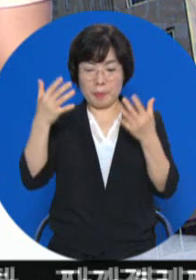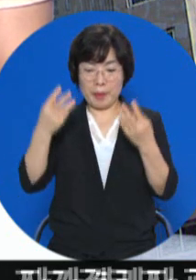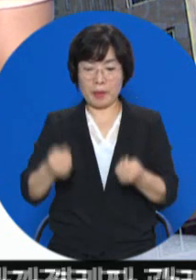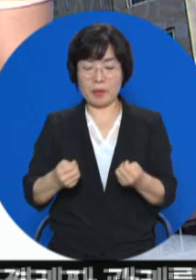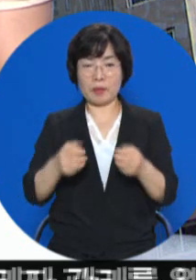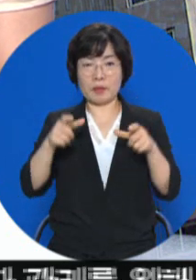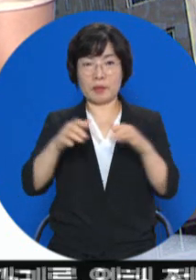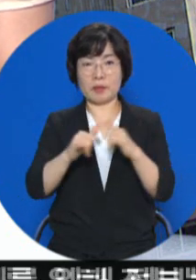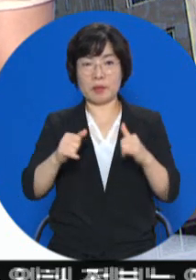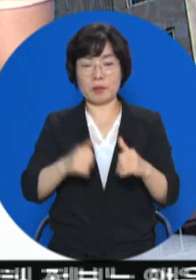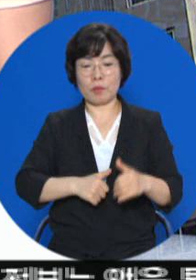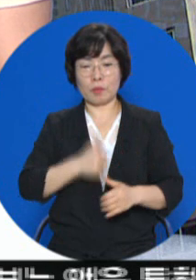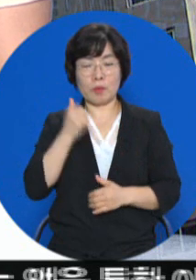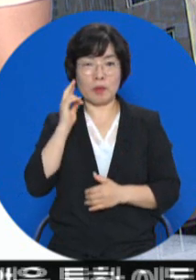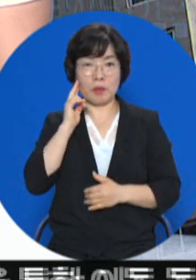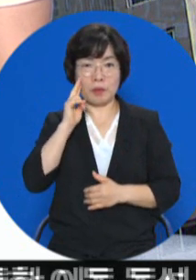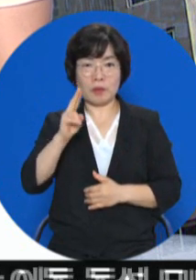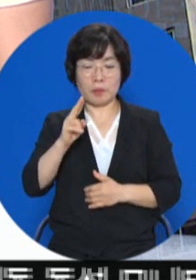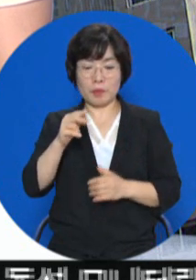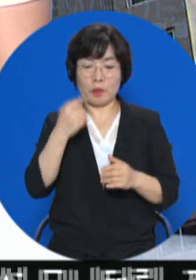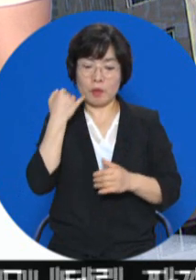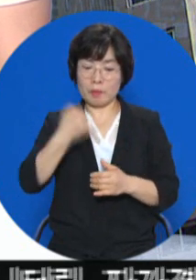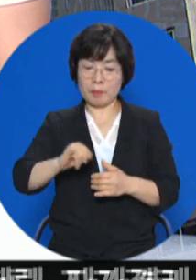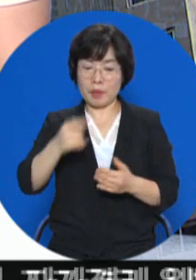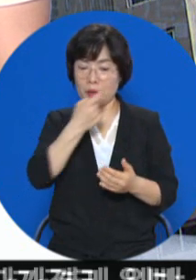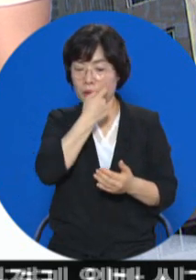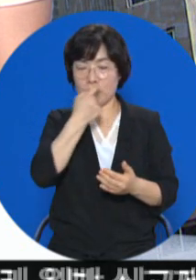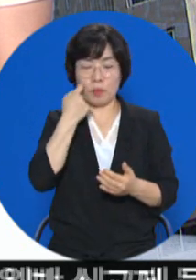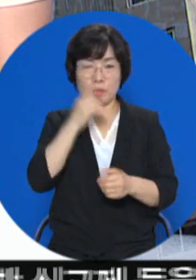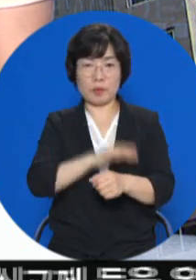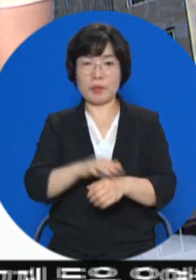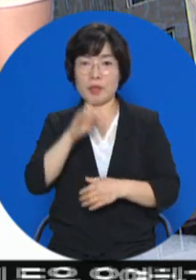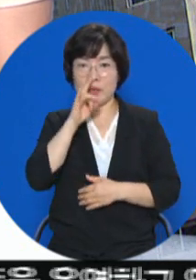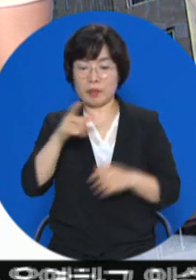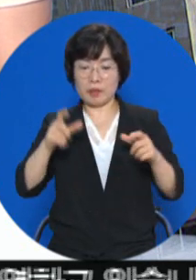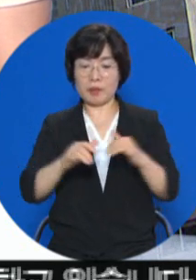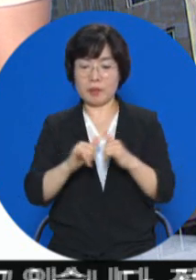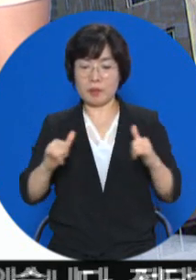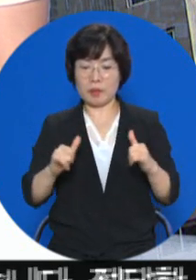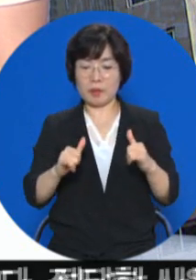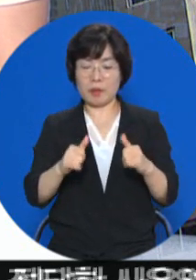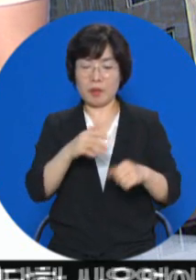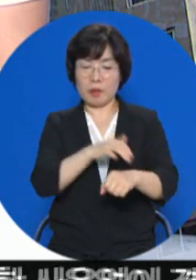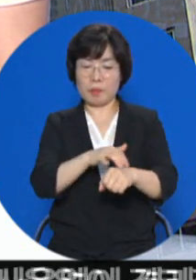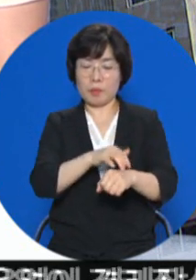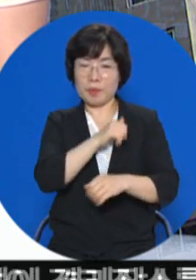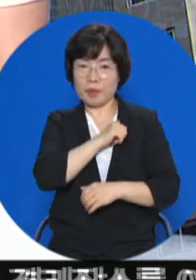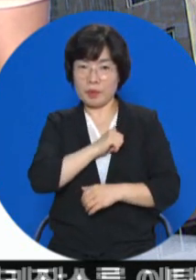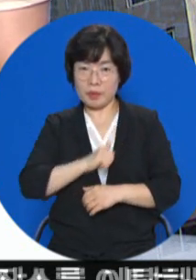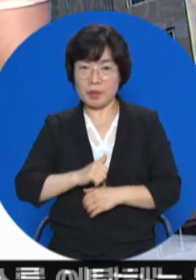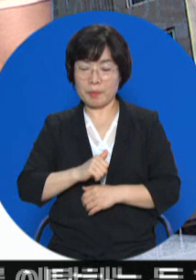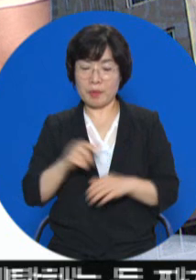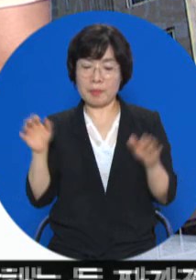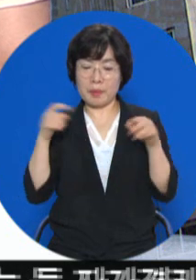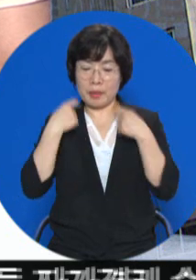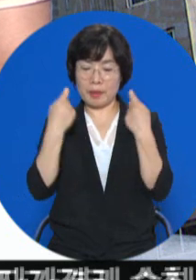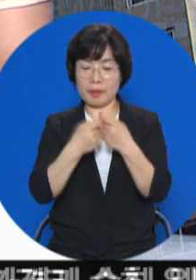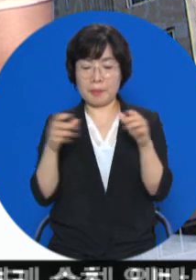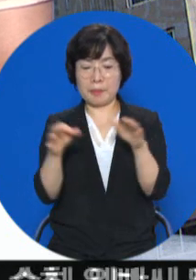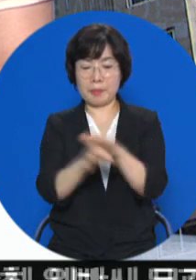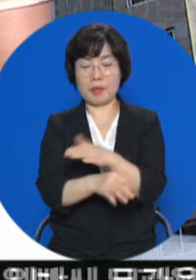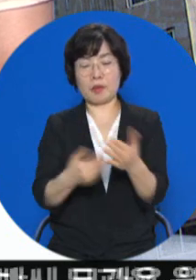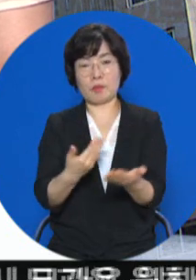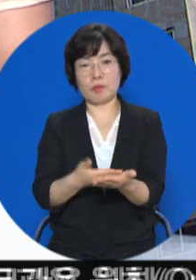반발이 극심한데요. 하자 보증 시스템도 제대로 작용하지 않아 주민들은 그저 불편을 감수하거나 자비로 보수를 할